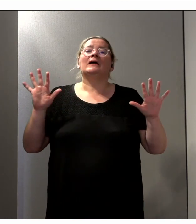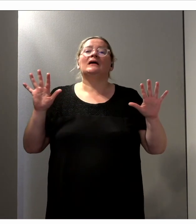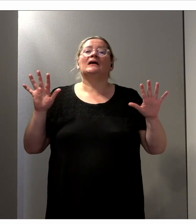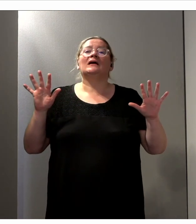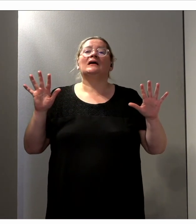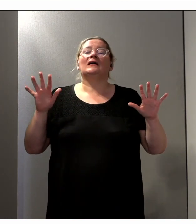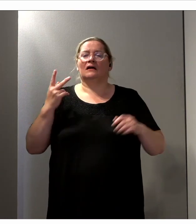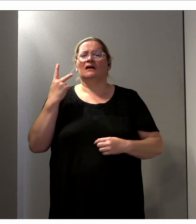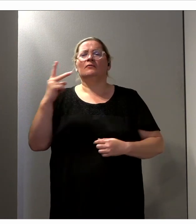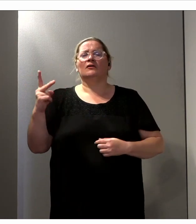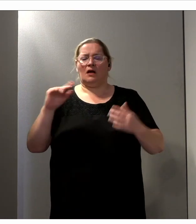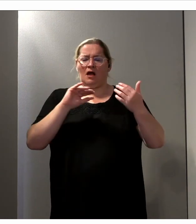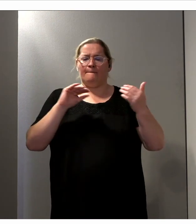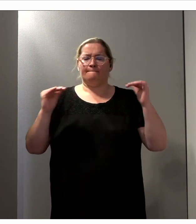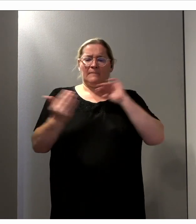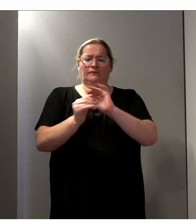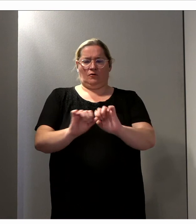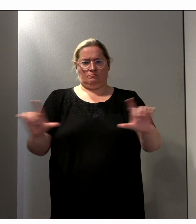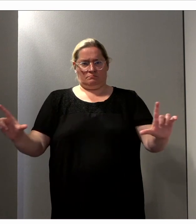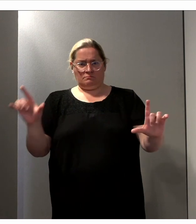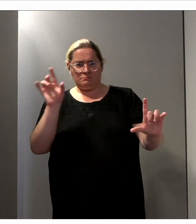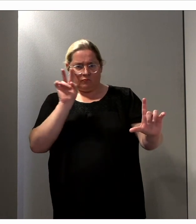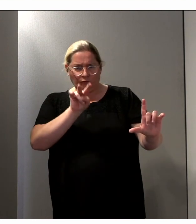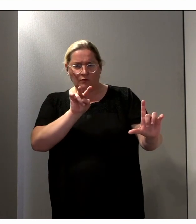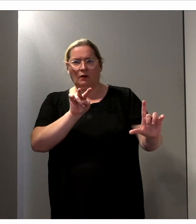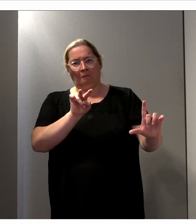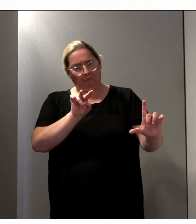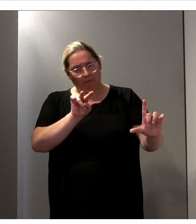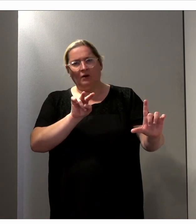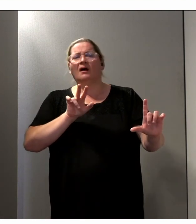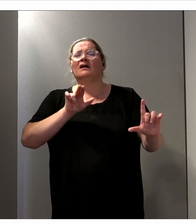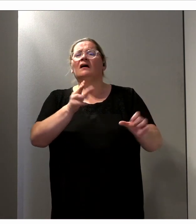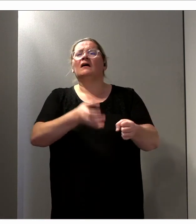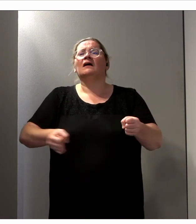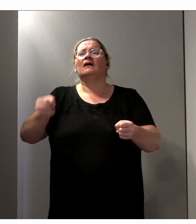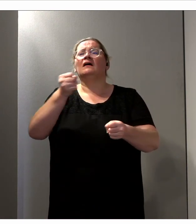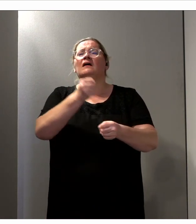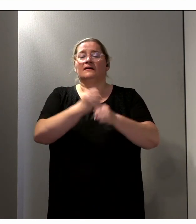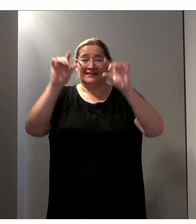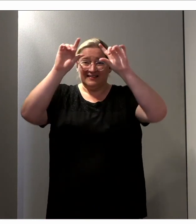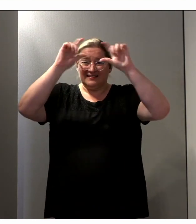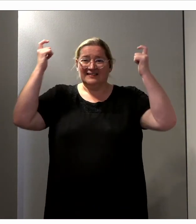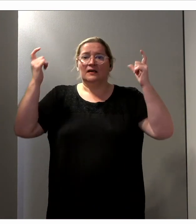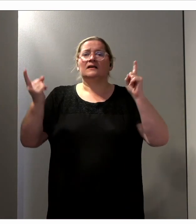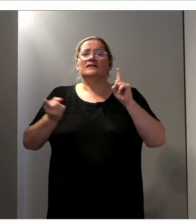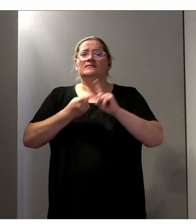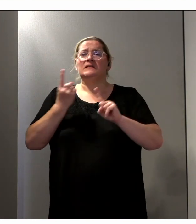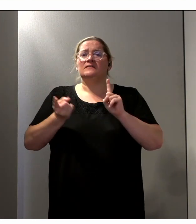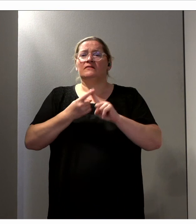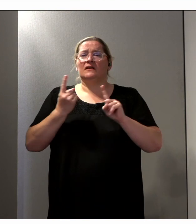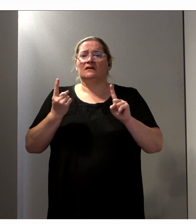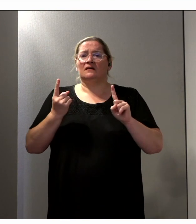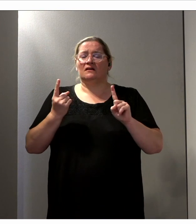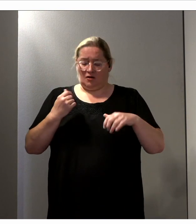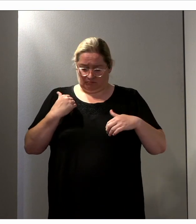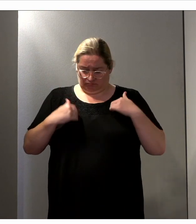votre plateforme que vous pensiez à créer un statut spécifique du handicapreneur.